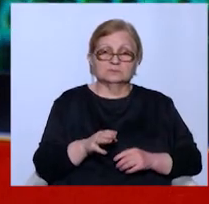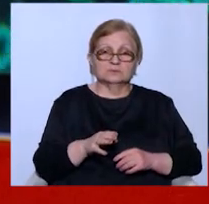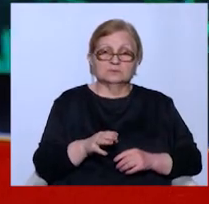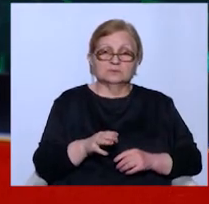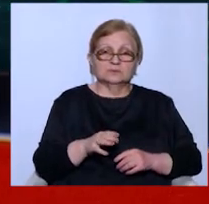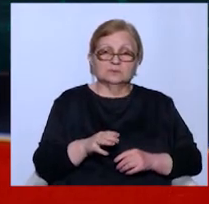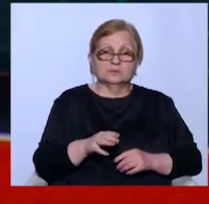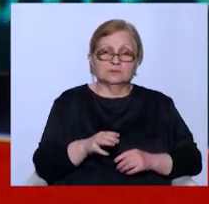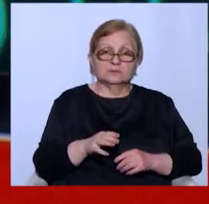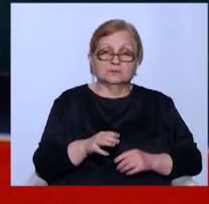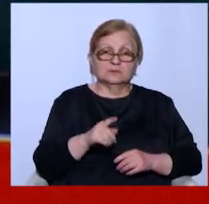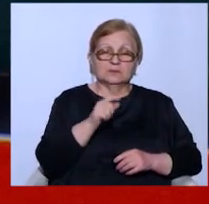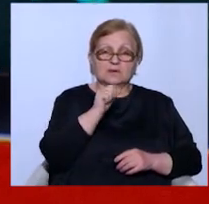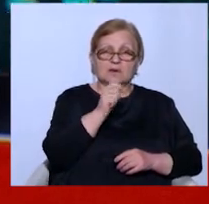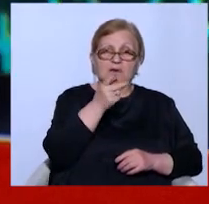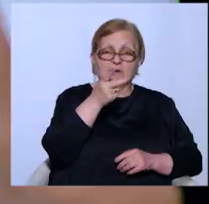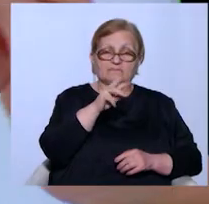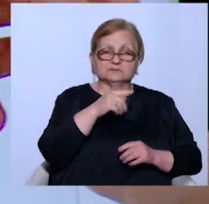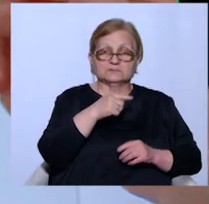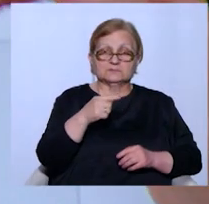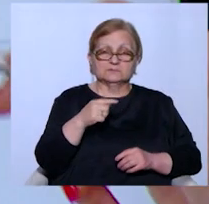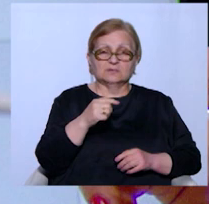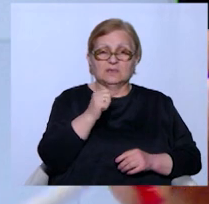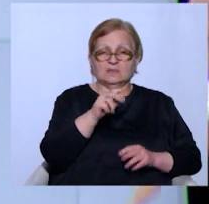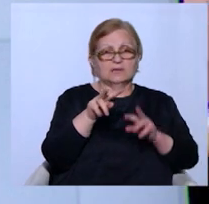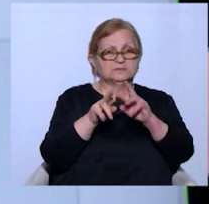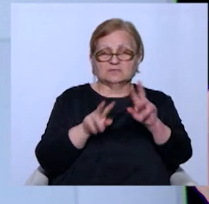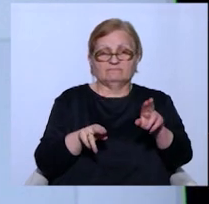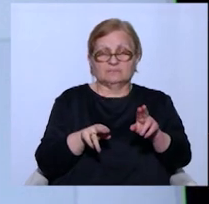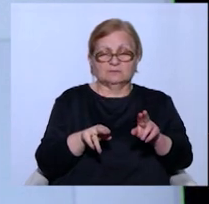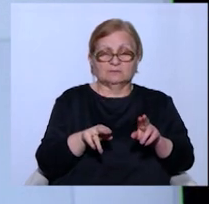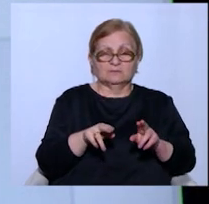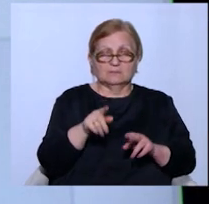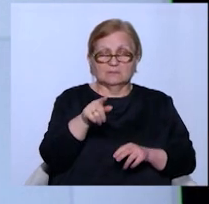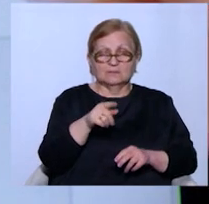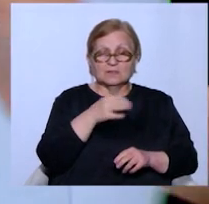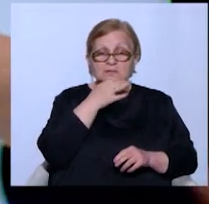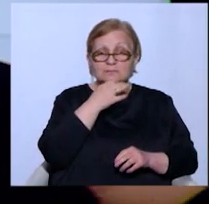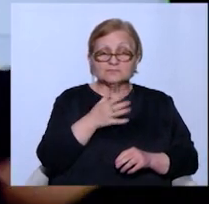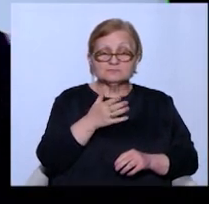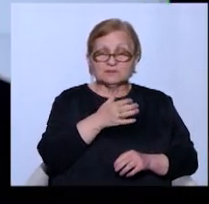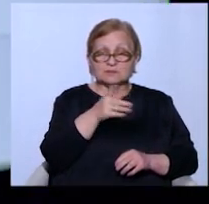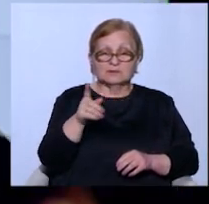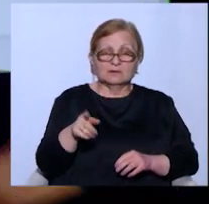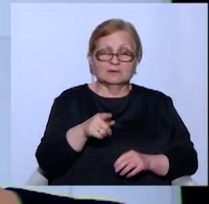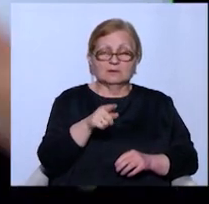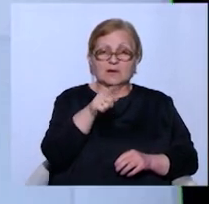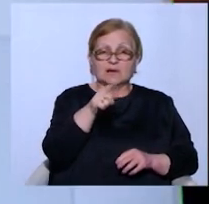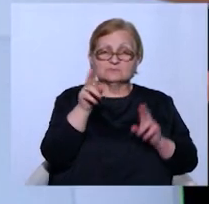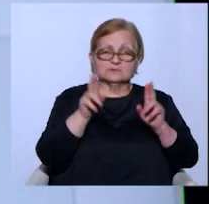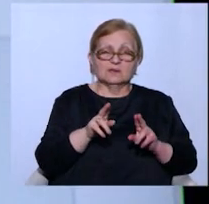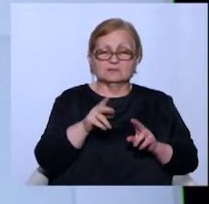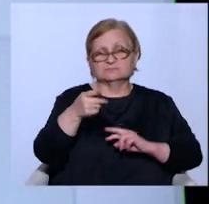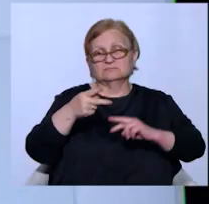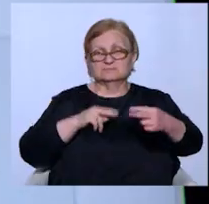ხომ? აი a კვადრატს - 25 იგივეა a - 5 a + 5, ანუ ას ნებისმიერ მნიშვნელობისთვის. აი ასე ამ წესით